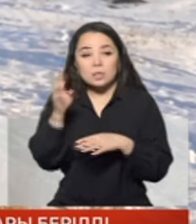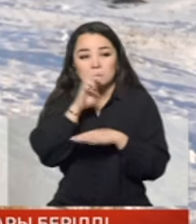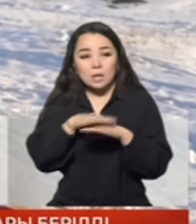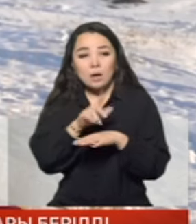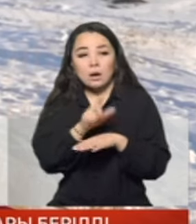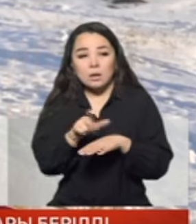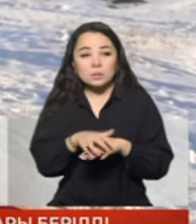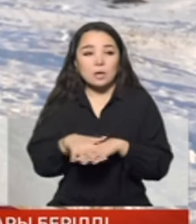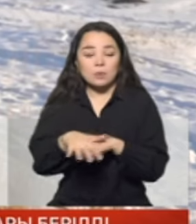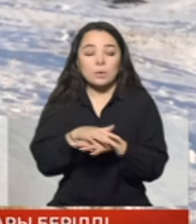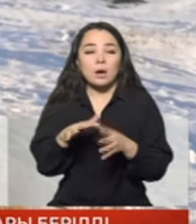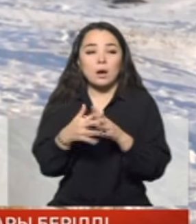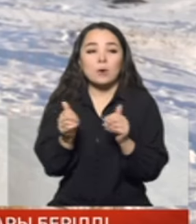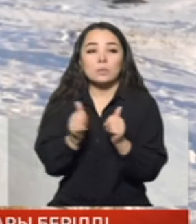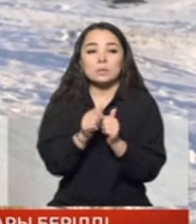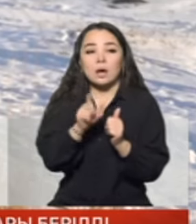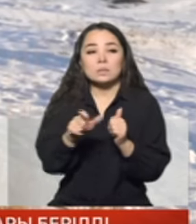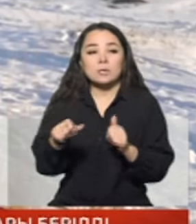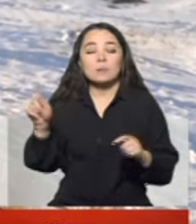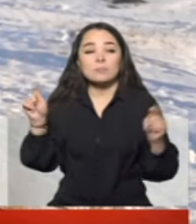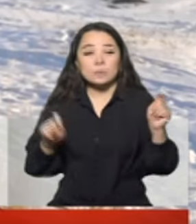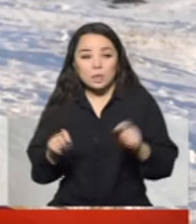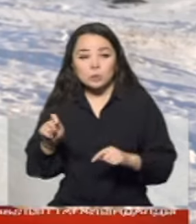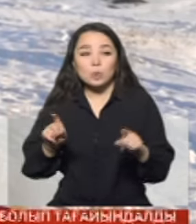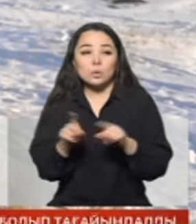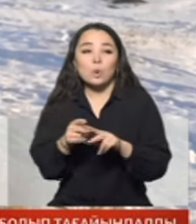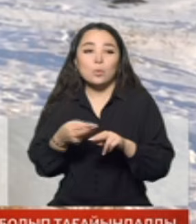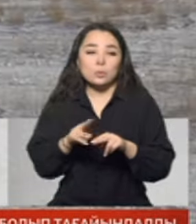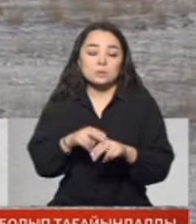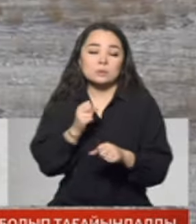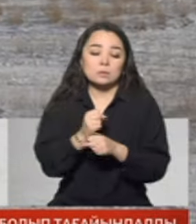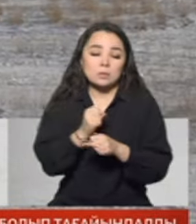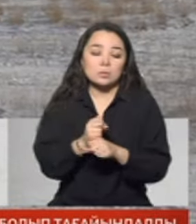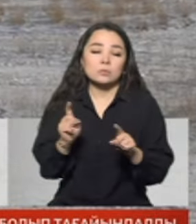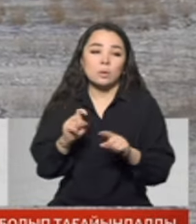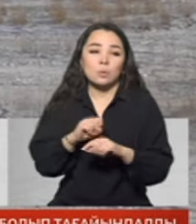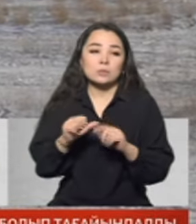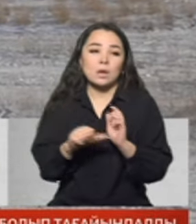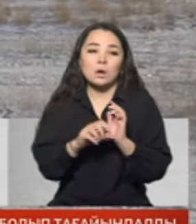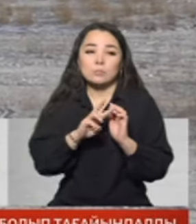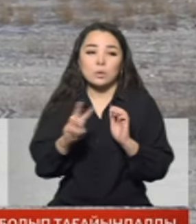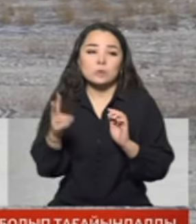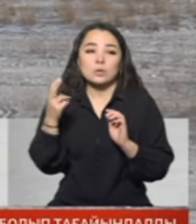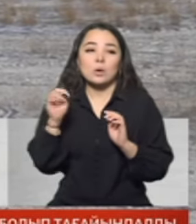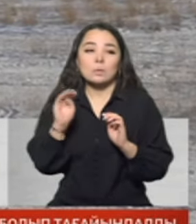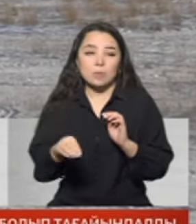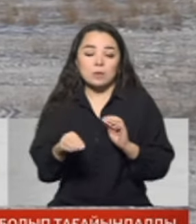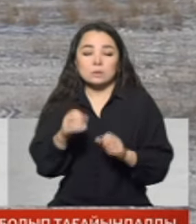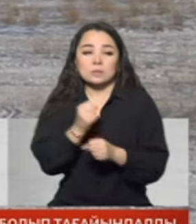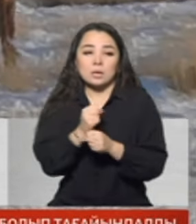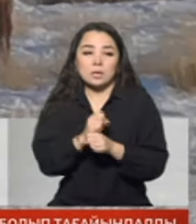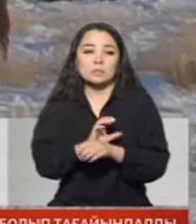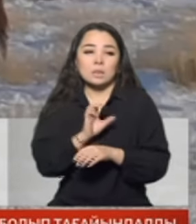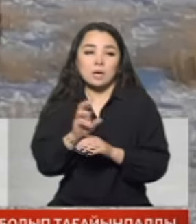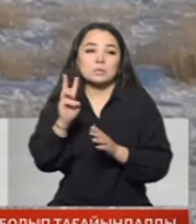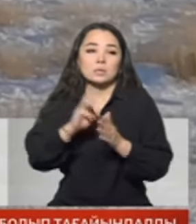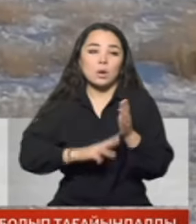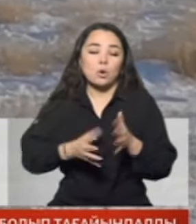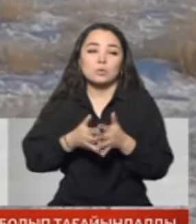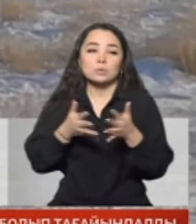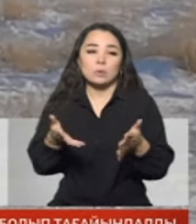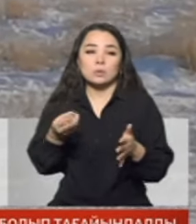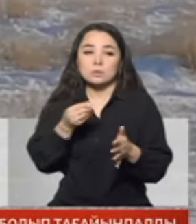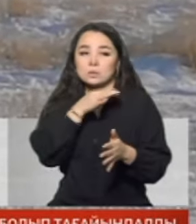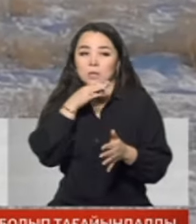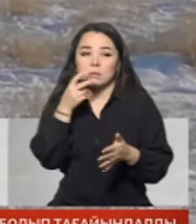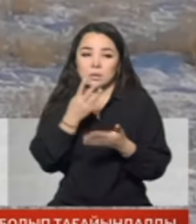боп, көрші ауылдан да азаматтар келе тұра, осындайға барып отыр. 16 миллионнан 201 мың өндіру мәселесінде бұл үлкен